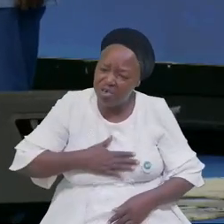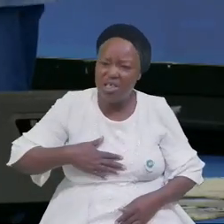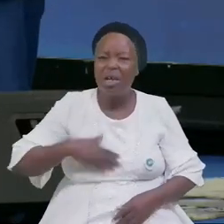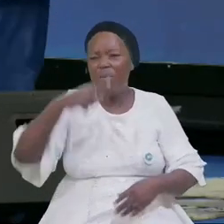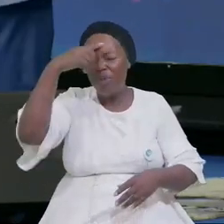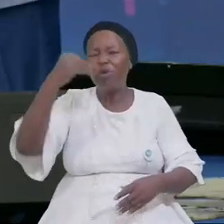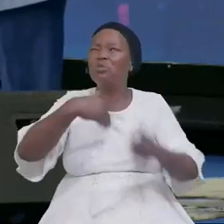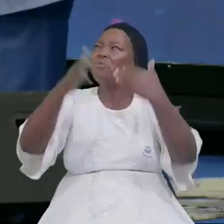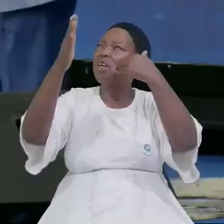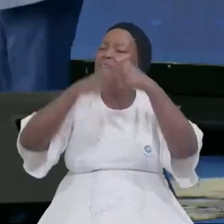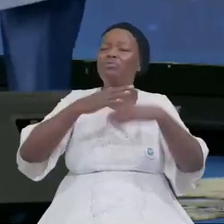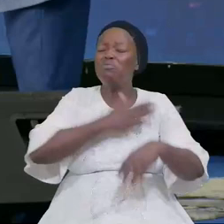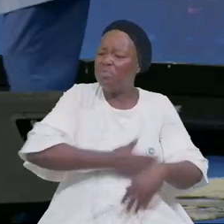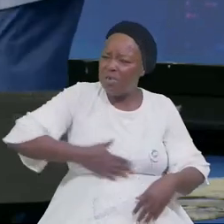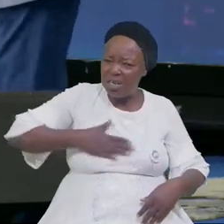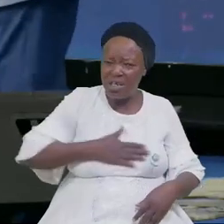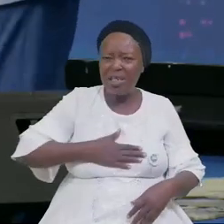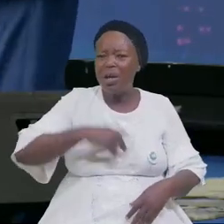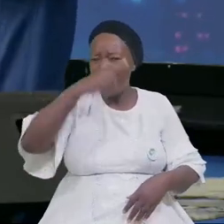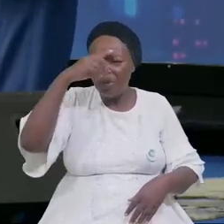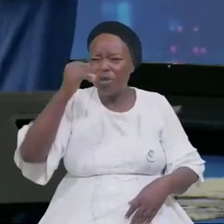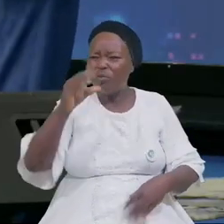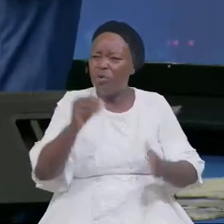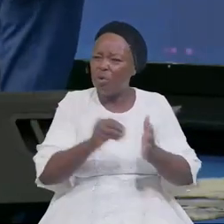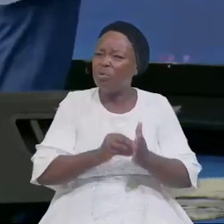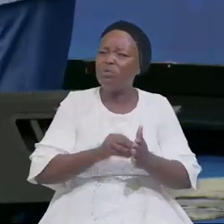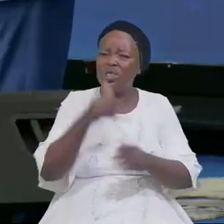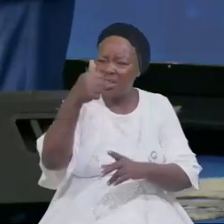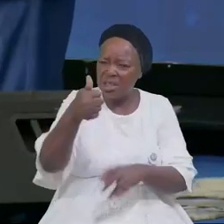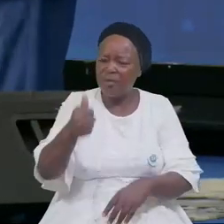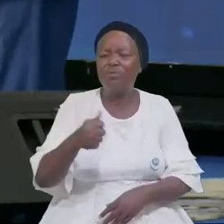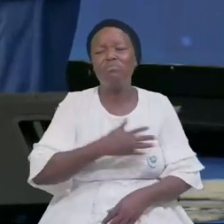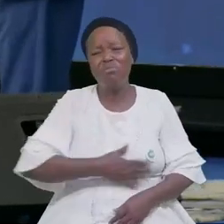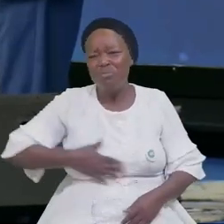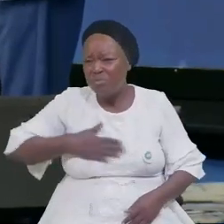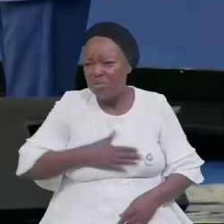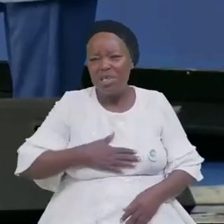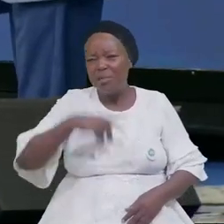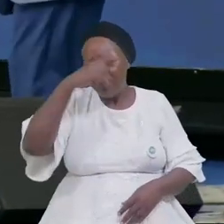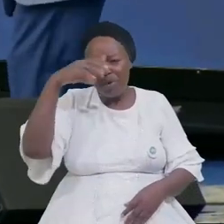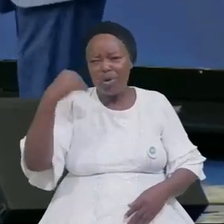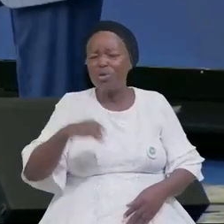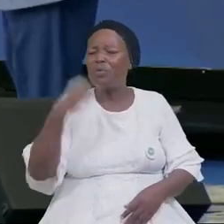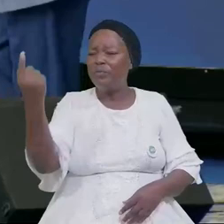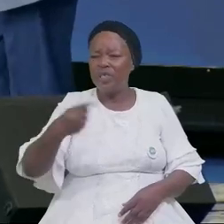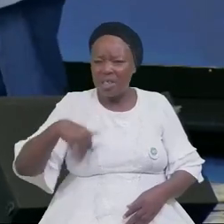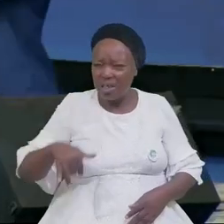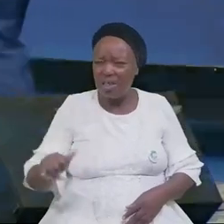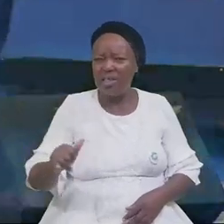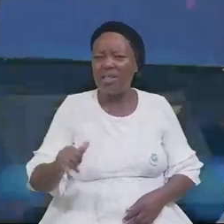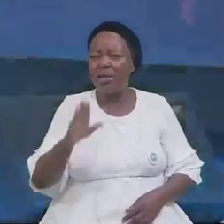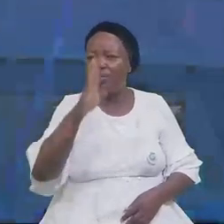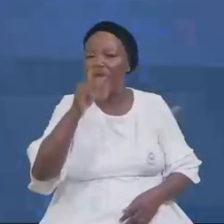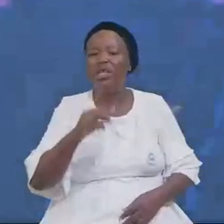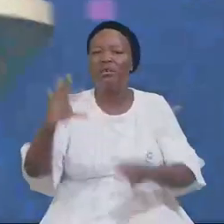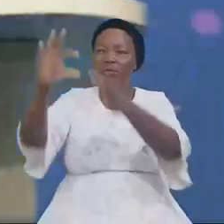du ciel, au nom de ton âme, au nom de l'éternité, alors il dit,